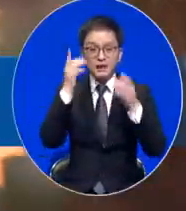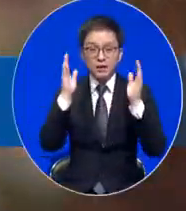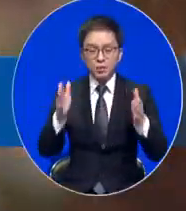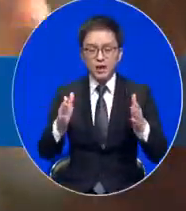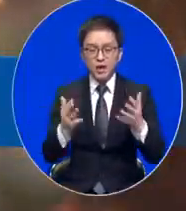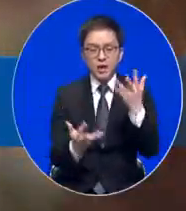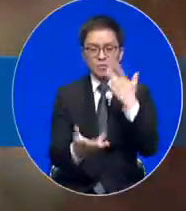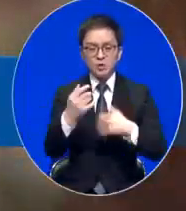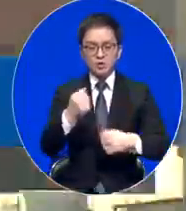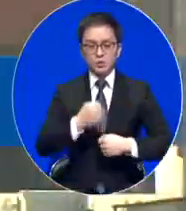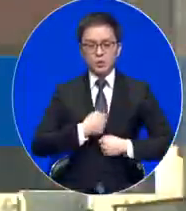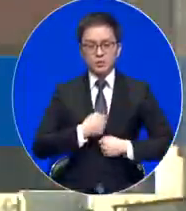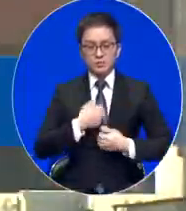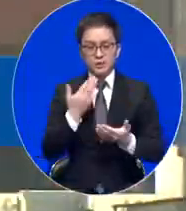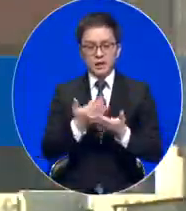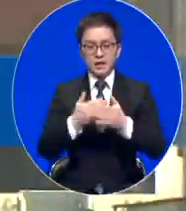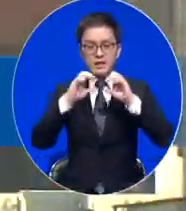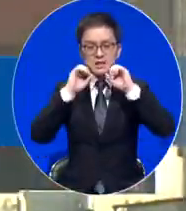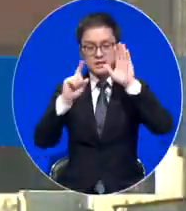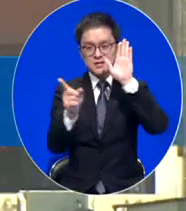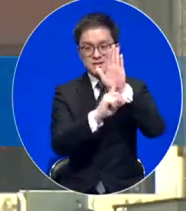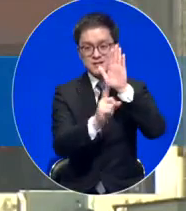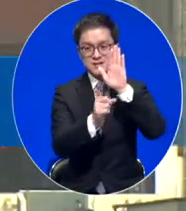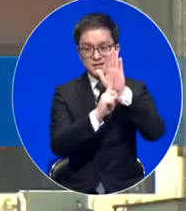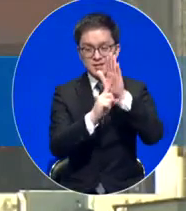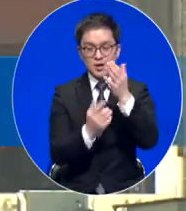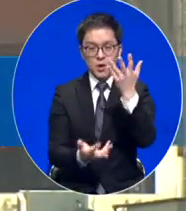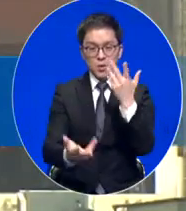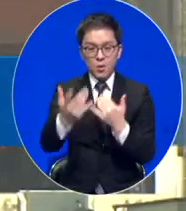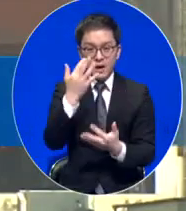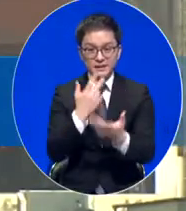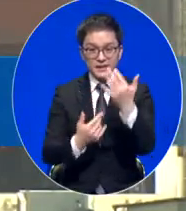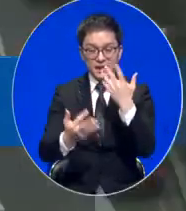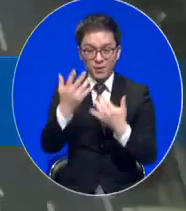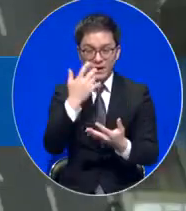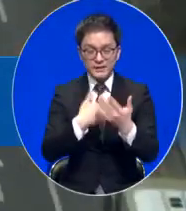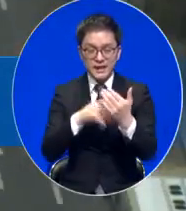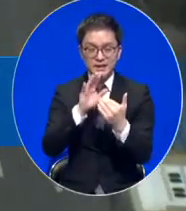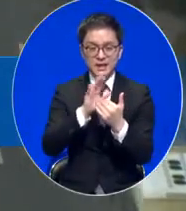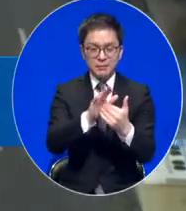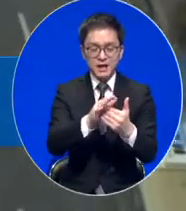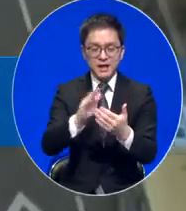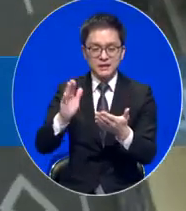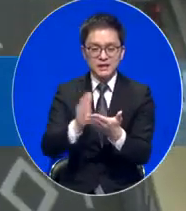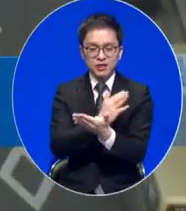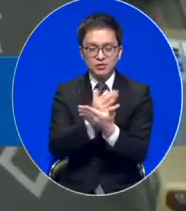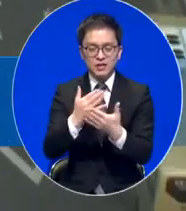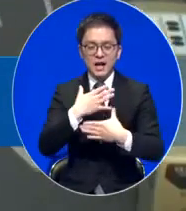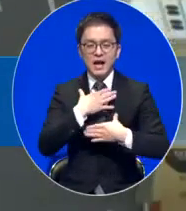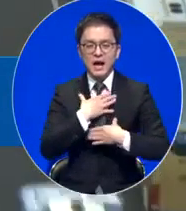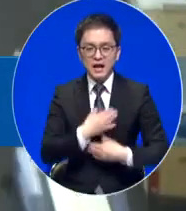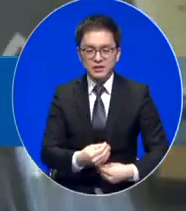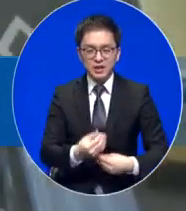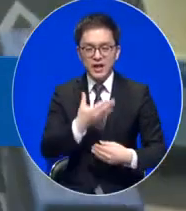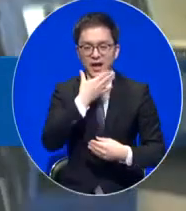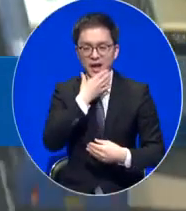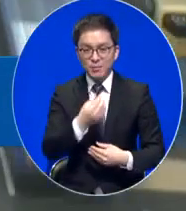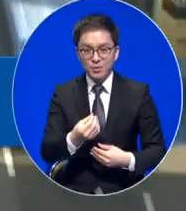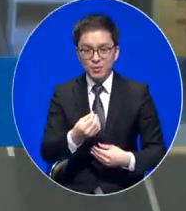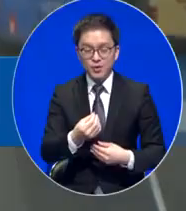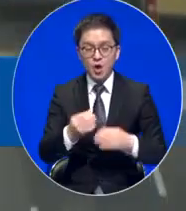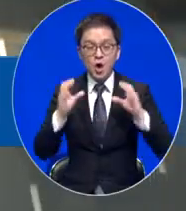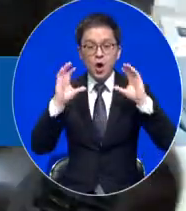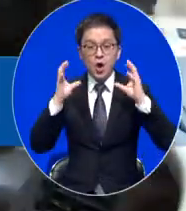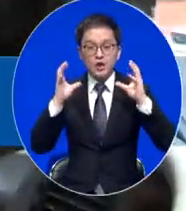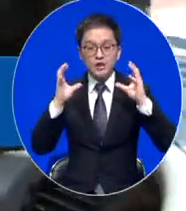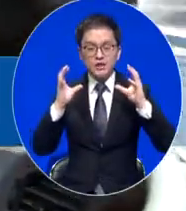달로 지정했습니다. 더하는 화재 예방, 나누는 안전 행복을 슬로건으로 어린이 불조심 포스터 그리기 대회 등